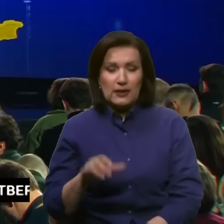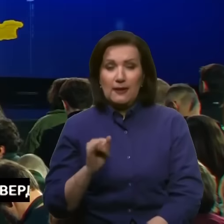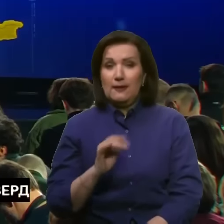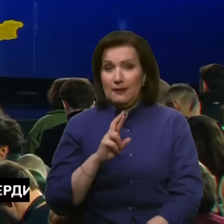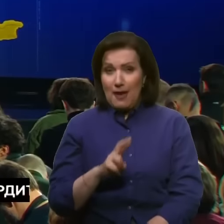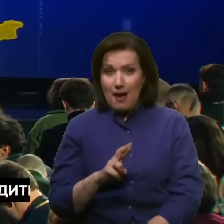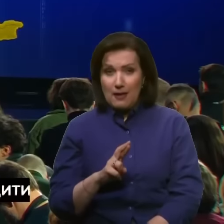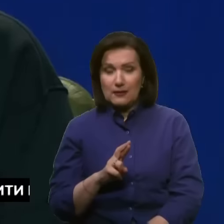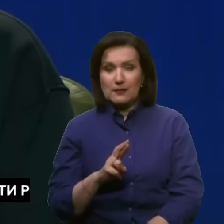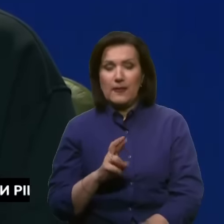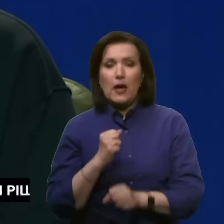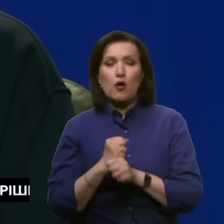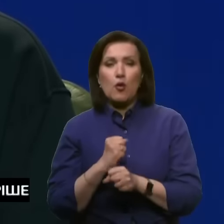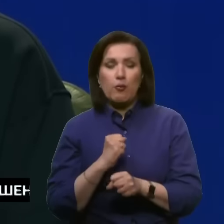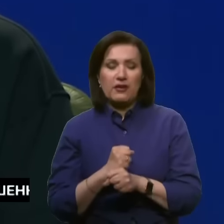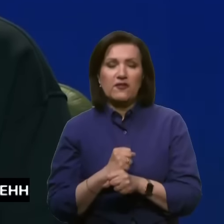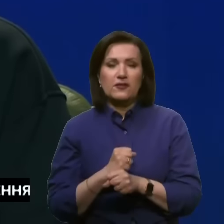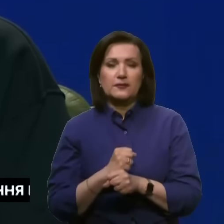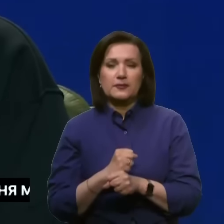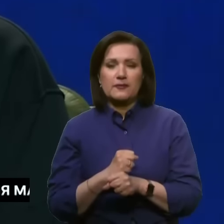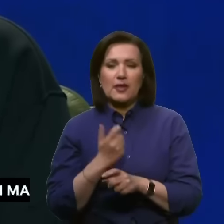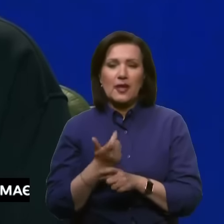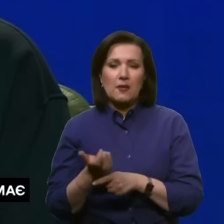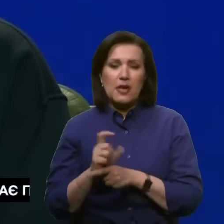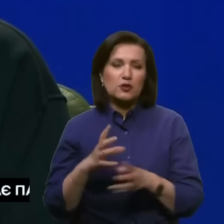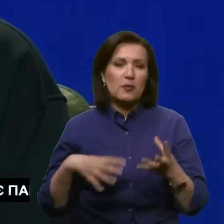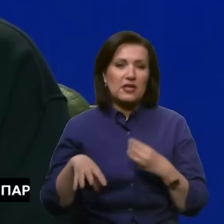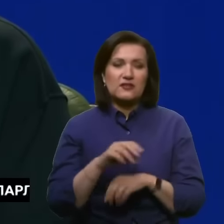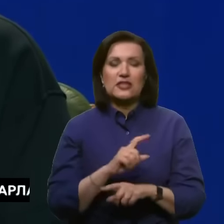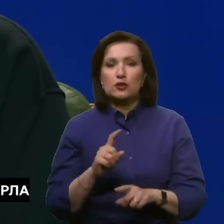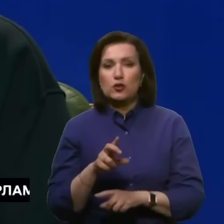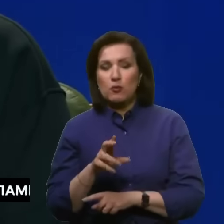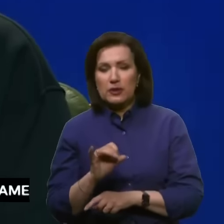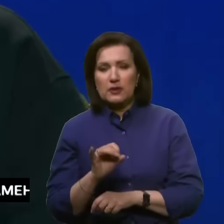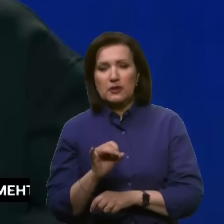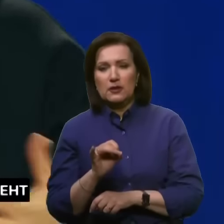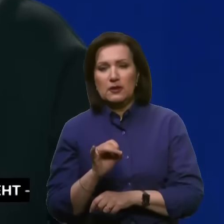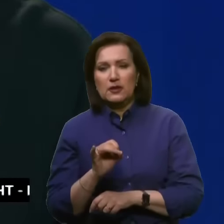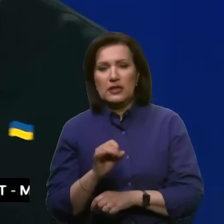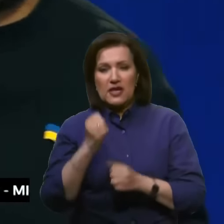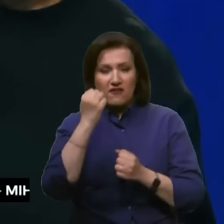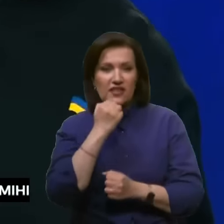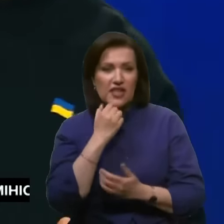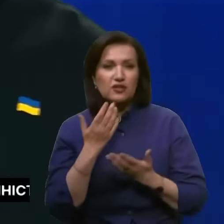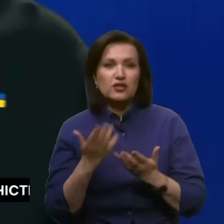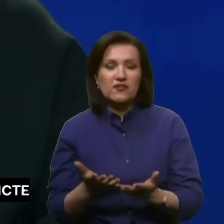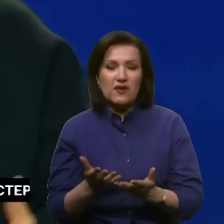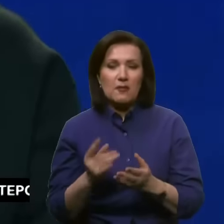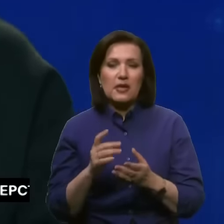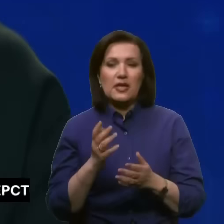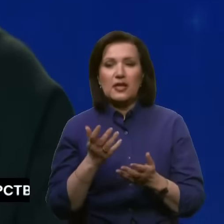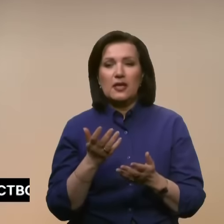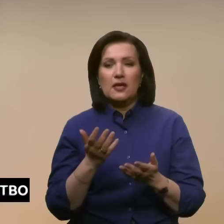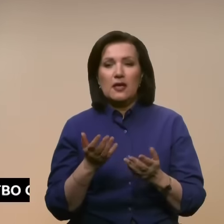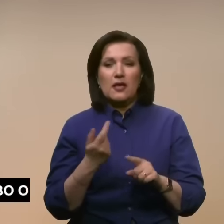я робив максимально все, щоб віддячити вам і суспільству. І,